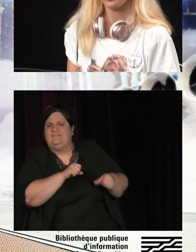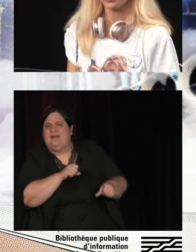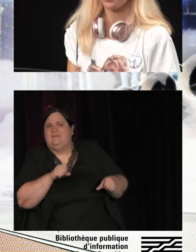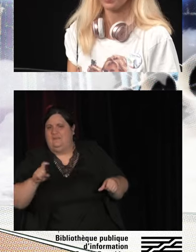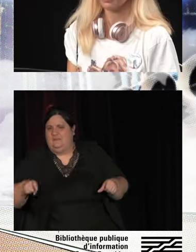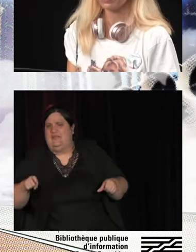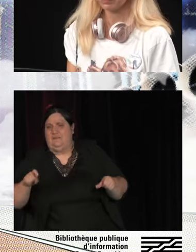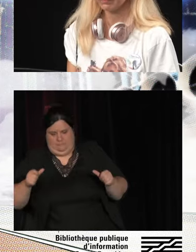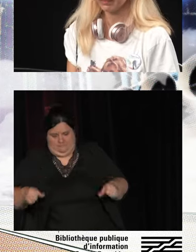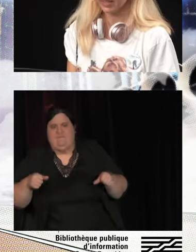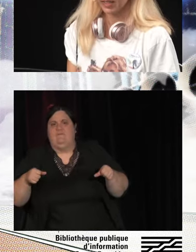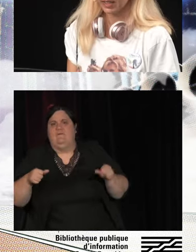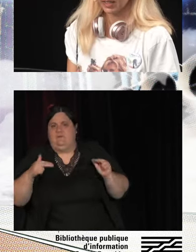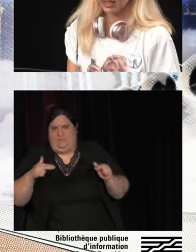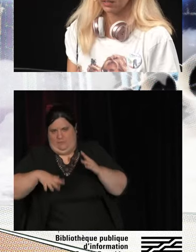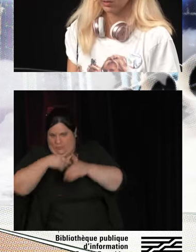Parce que sans plume...